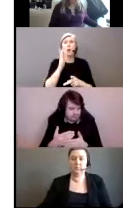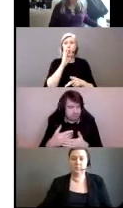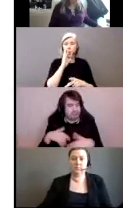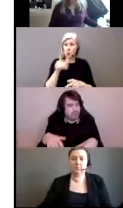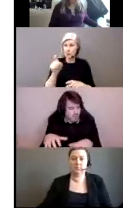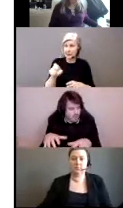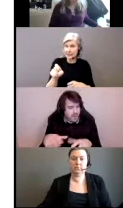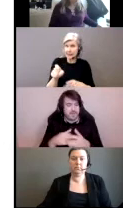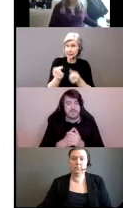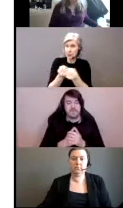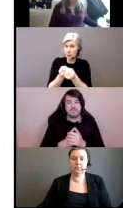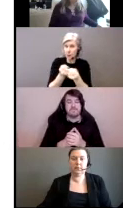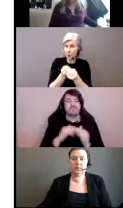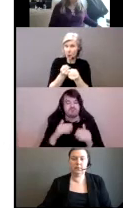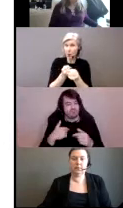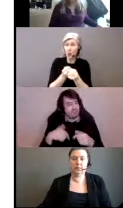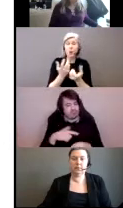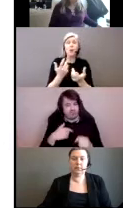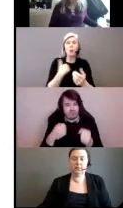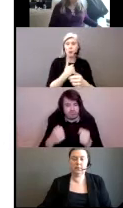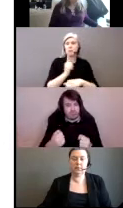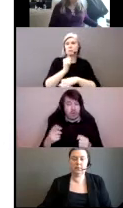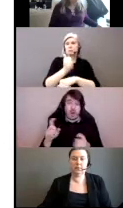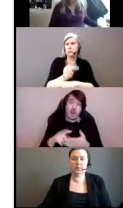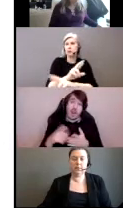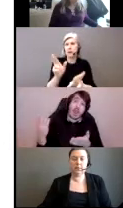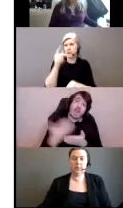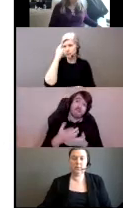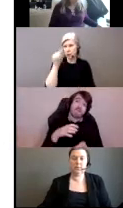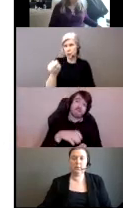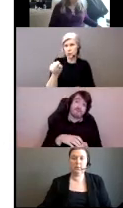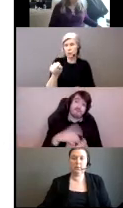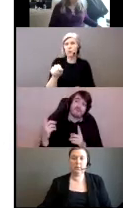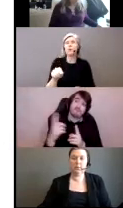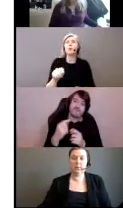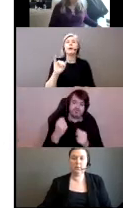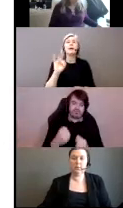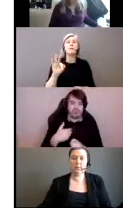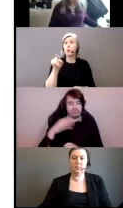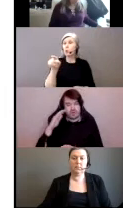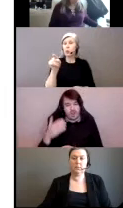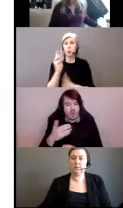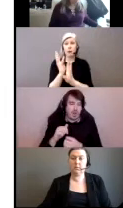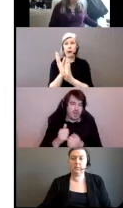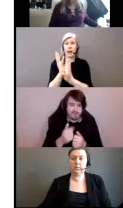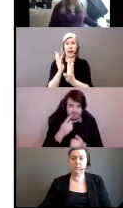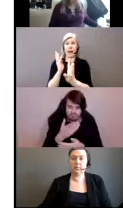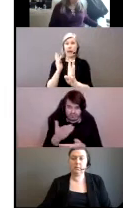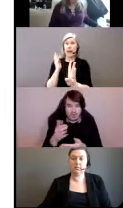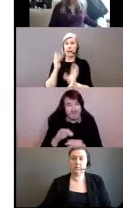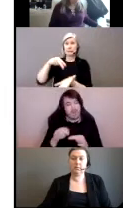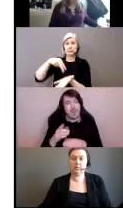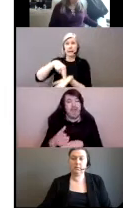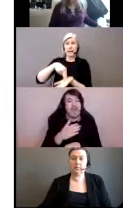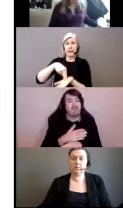Nous pourrons alors vous accueillir lorsque vous arriverez à la clinique. Donc, veuillez, s'il vous plaît, nous en informer au